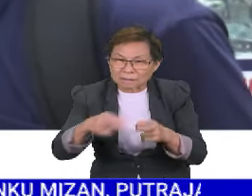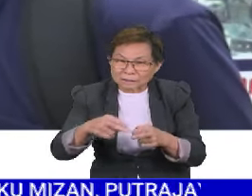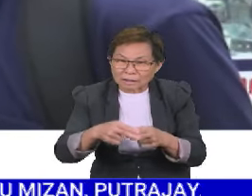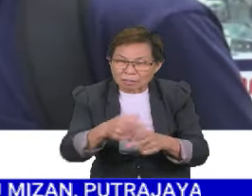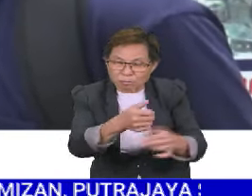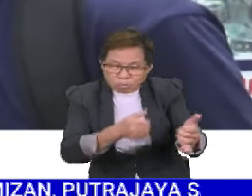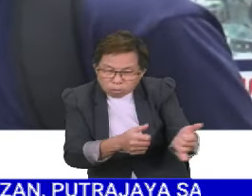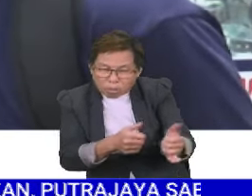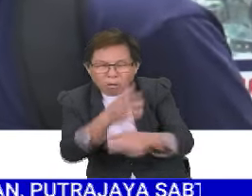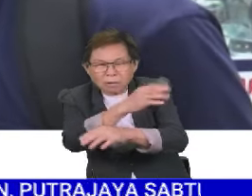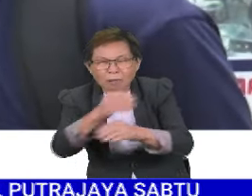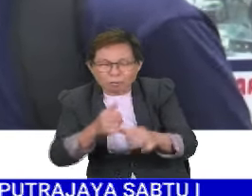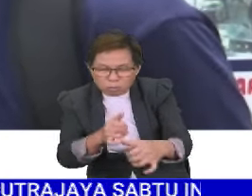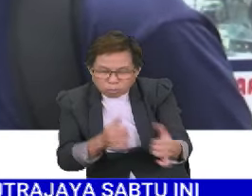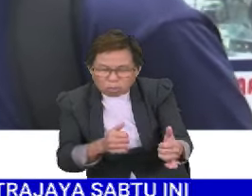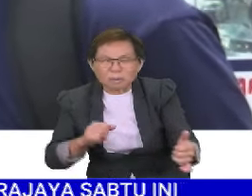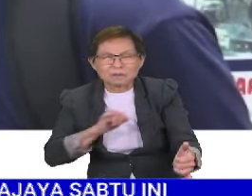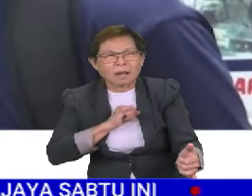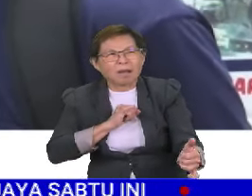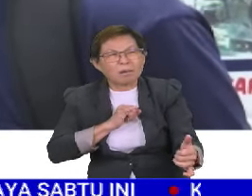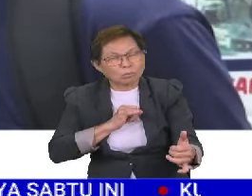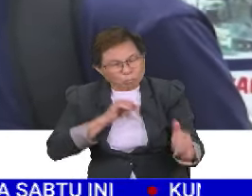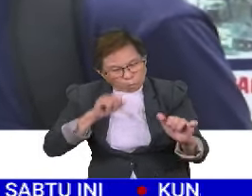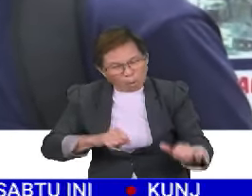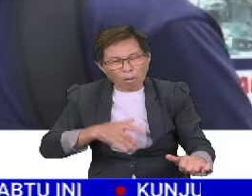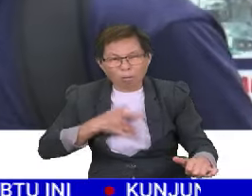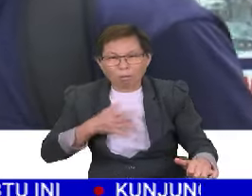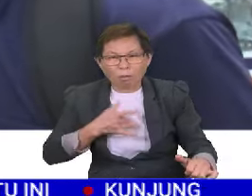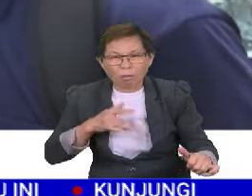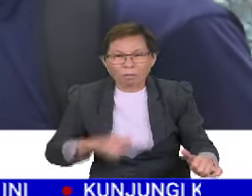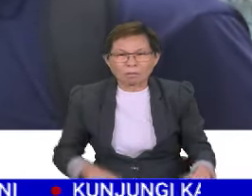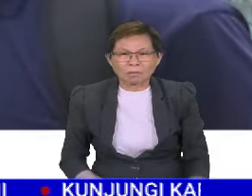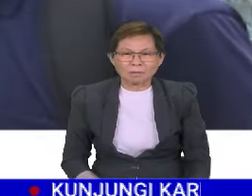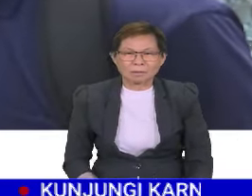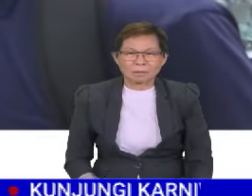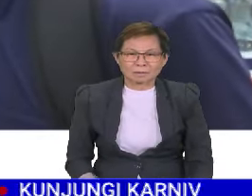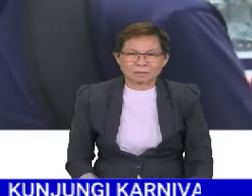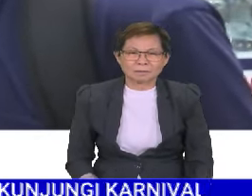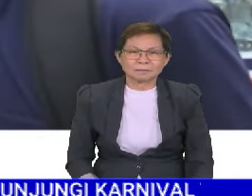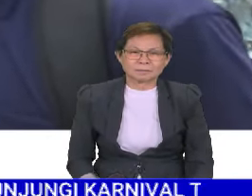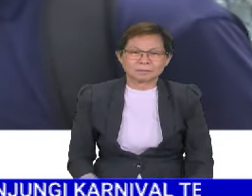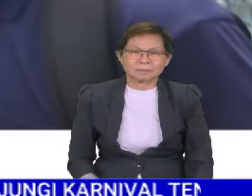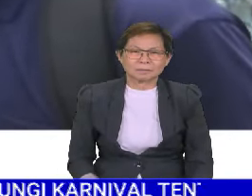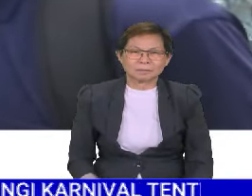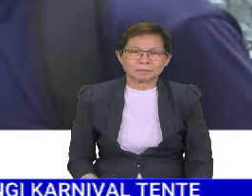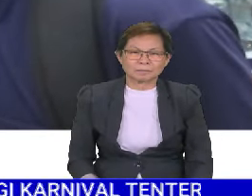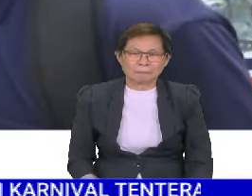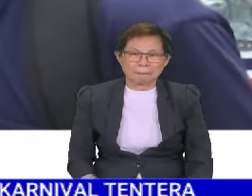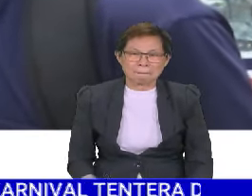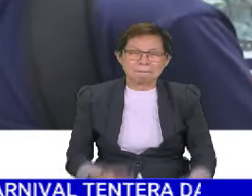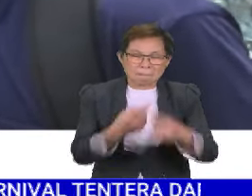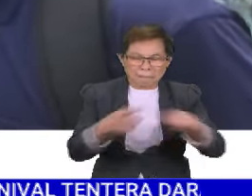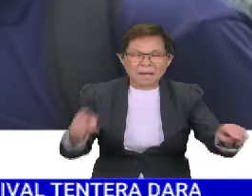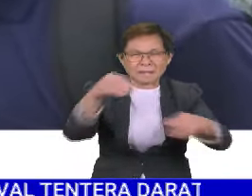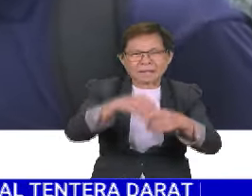rifle, M16 semua. Saya dapat rasalah macam mana yang untuk dibezakan dalam